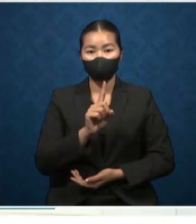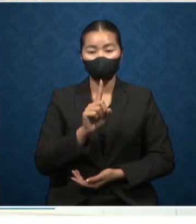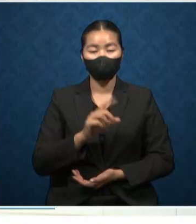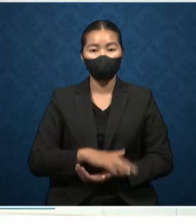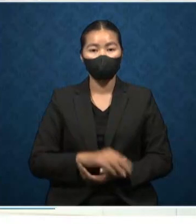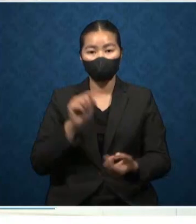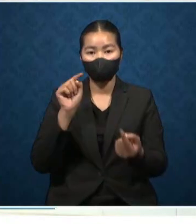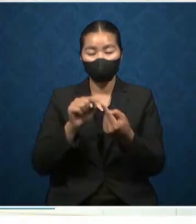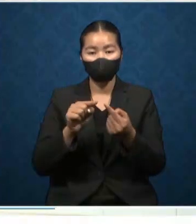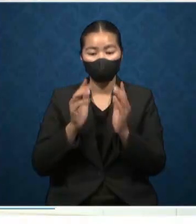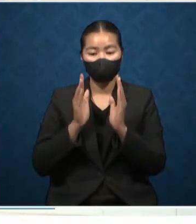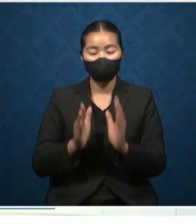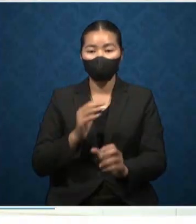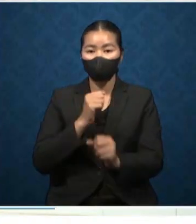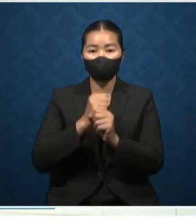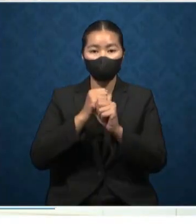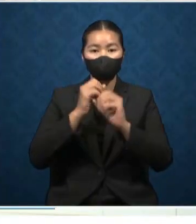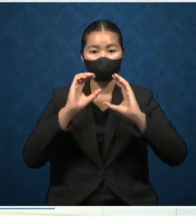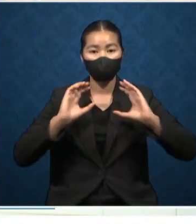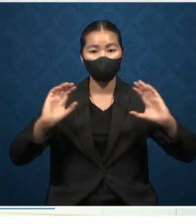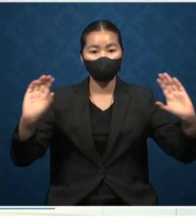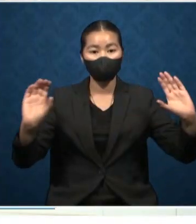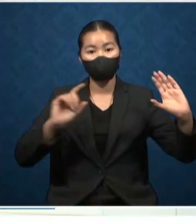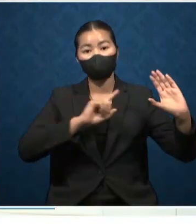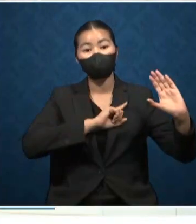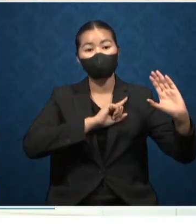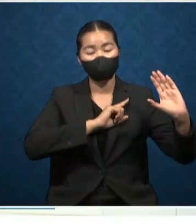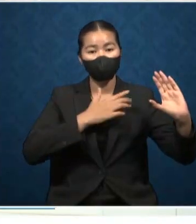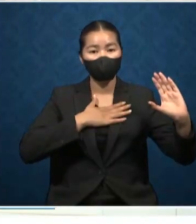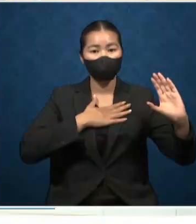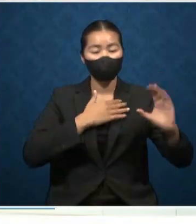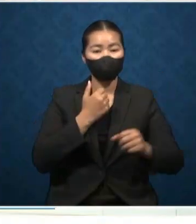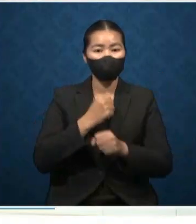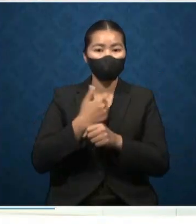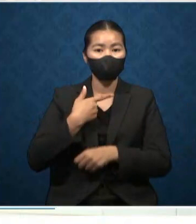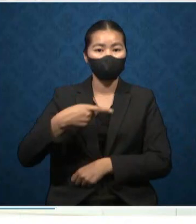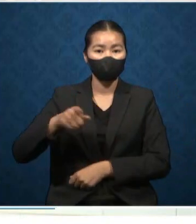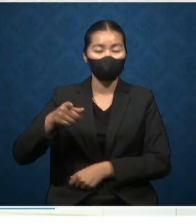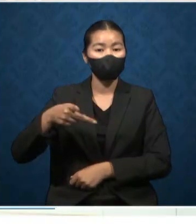กวานีรเจ้าที่รัฒ ในฐานที่ปร์ปกง.เอง